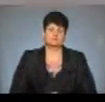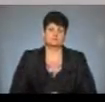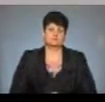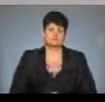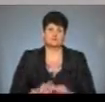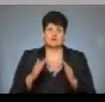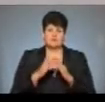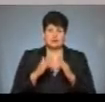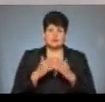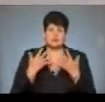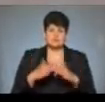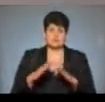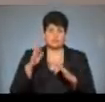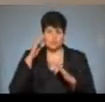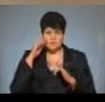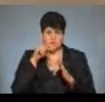хаті вже вода, певно, є нанизу.